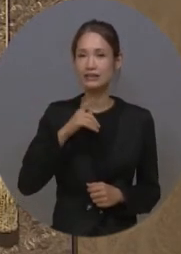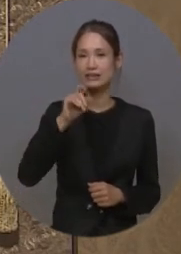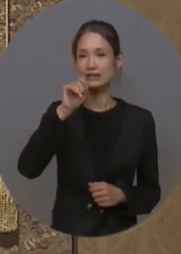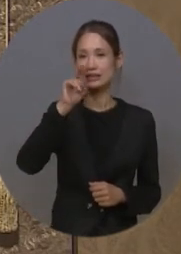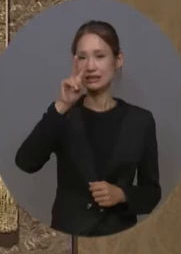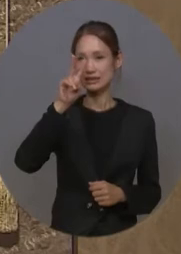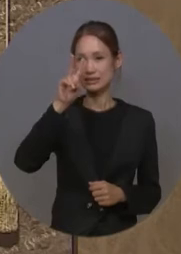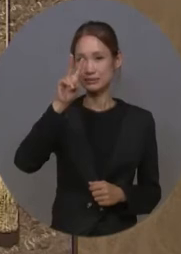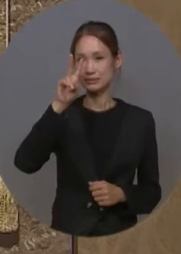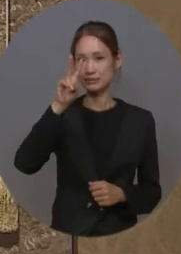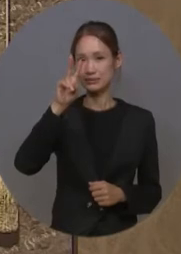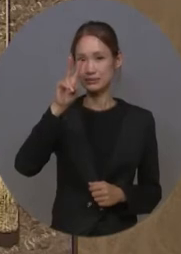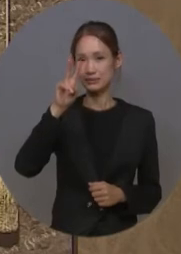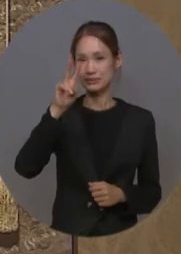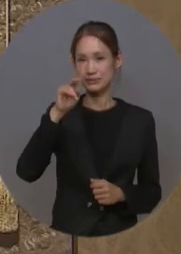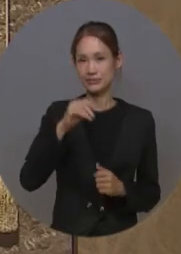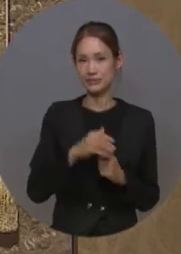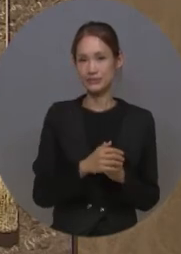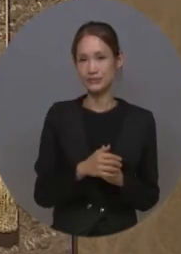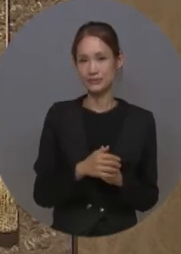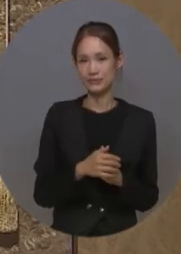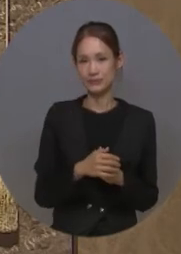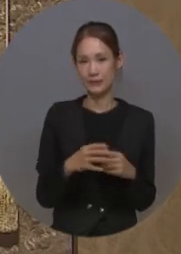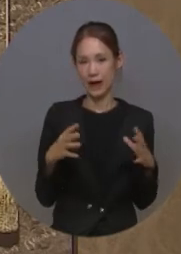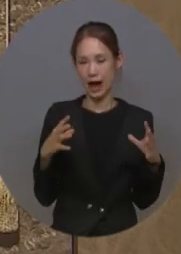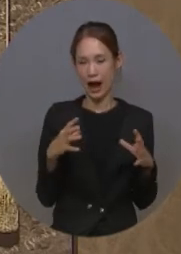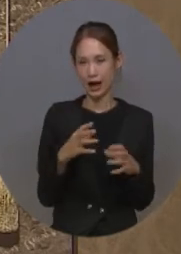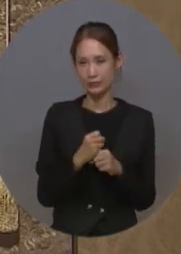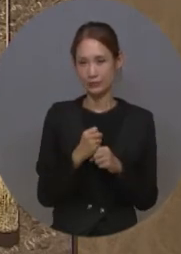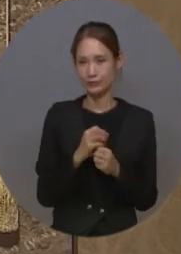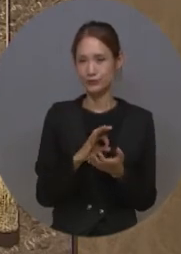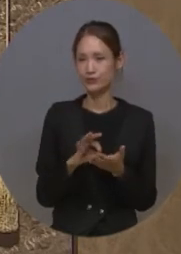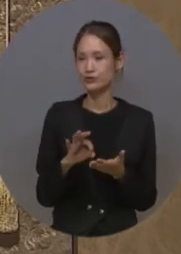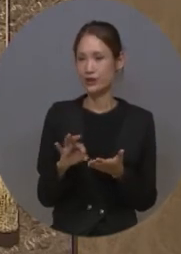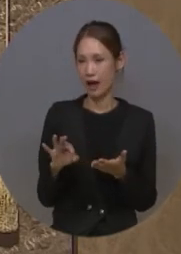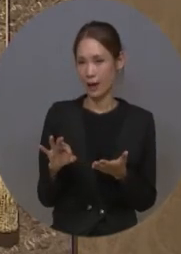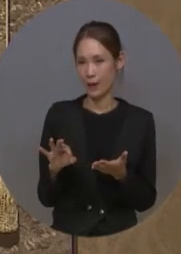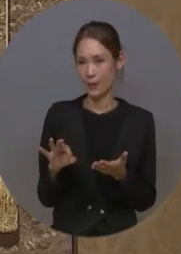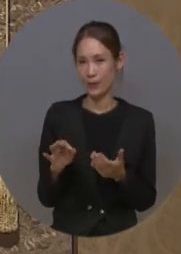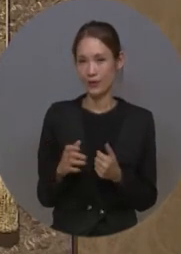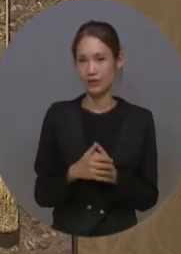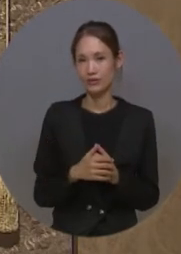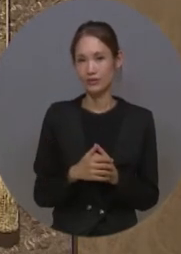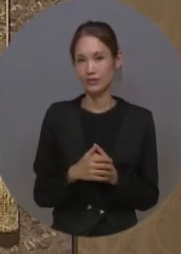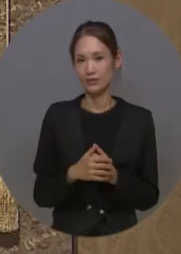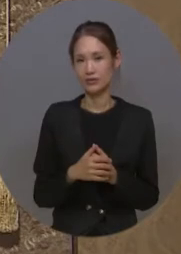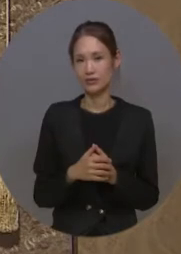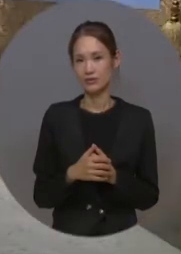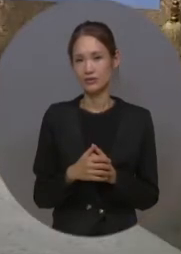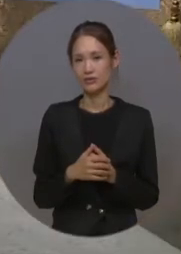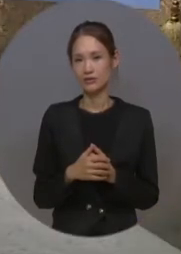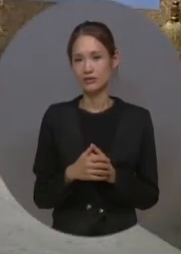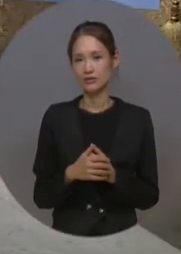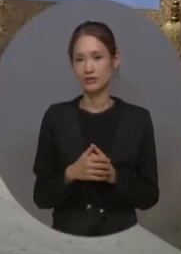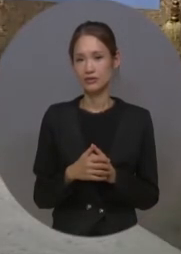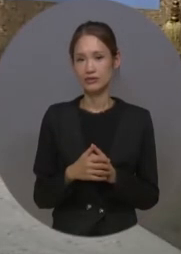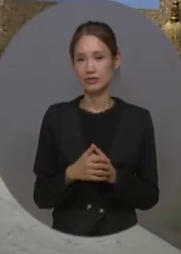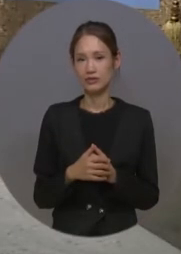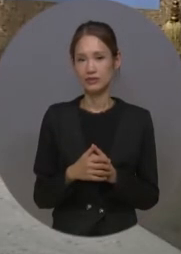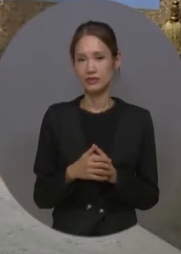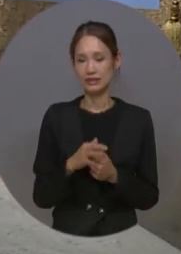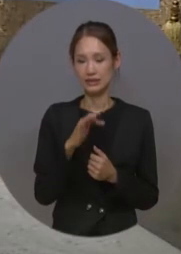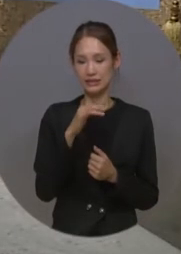뒤집어 한 번씩 쓰고 나오더라고요. 메고 압축해 갖고 쓰잖아요. 아나운서 혹시 그